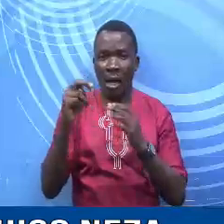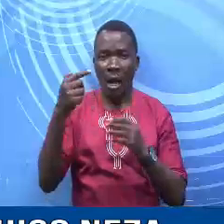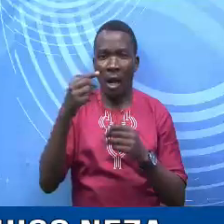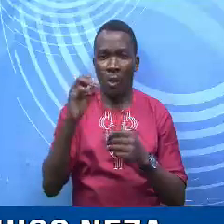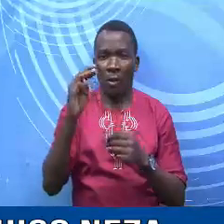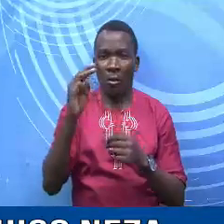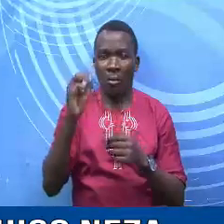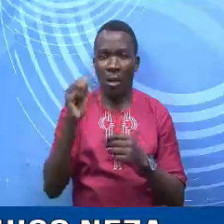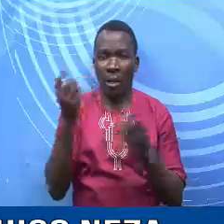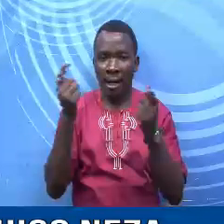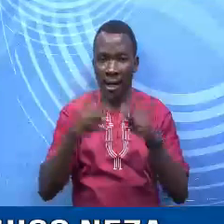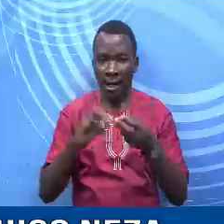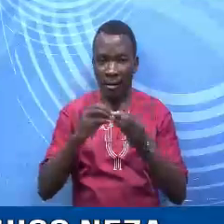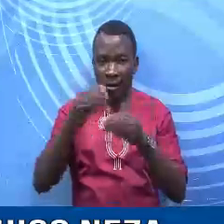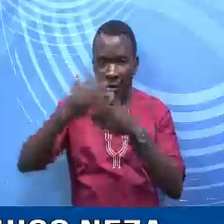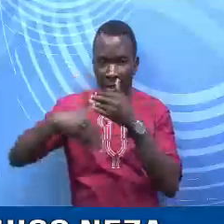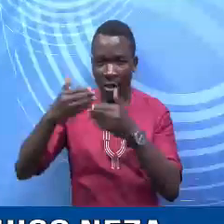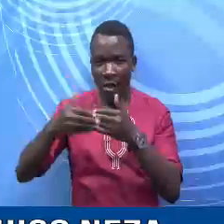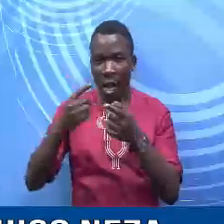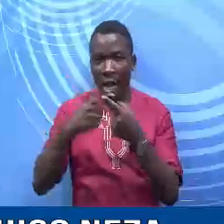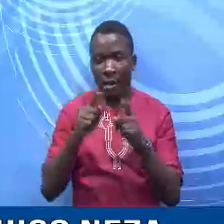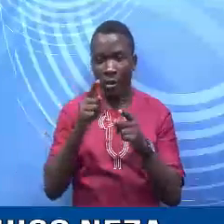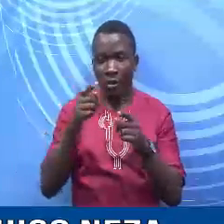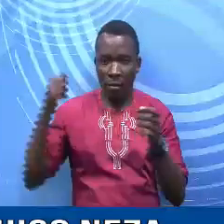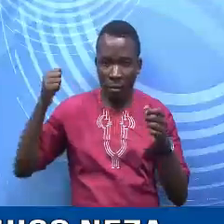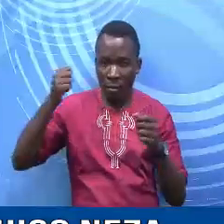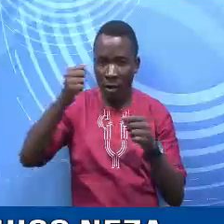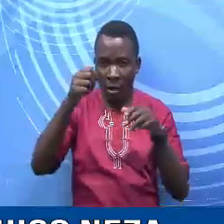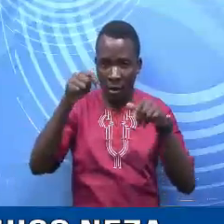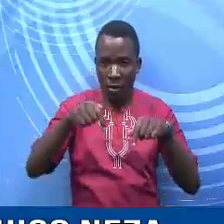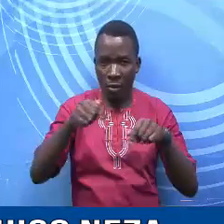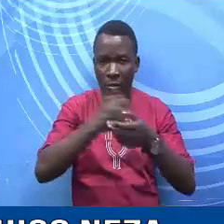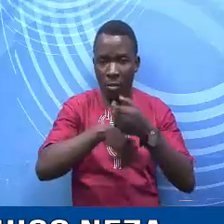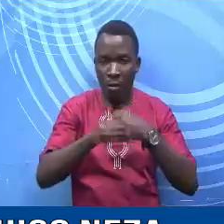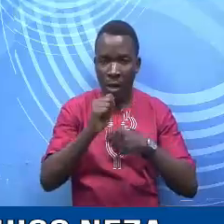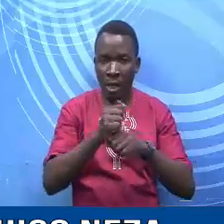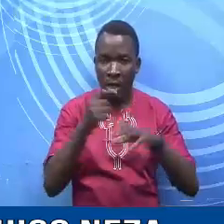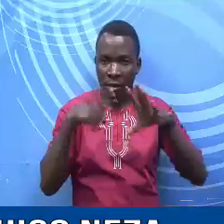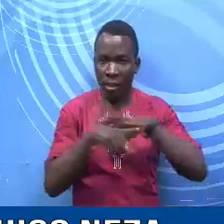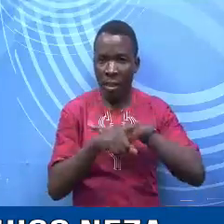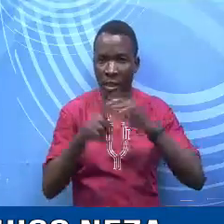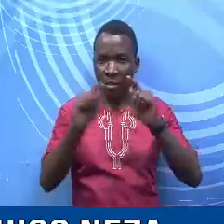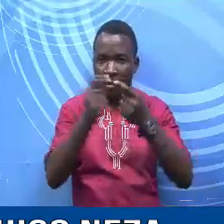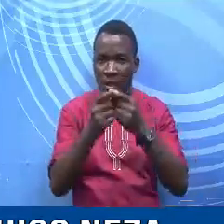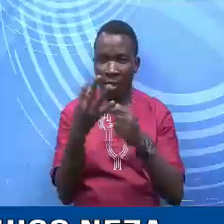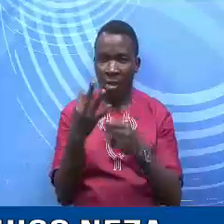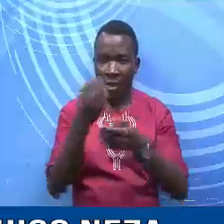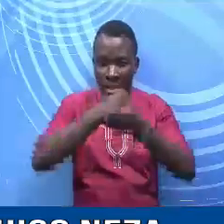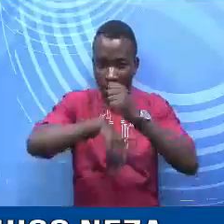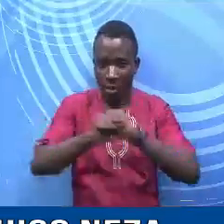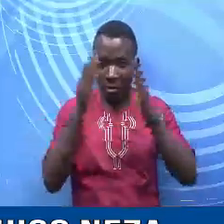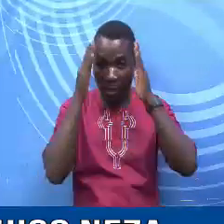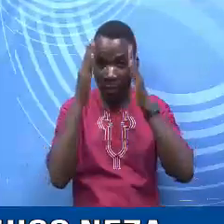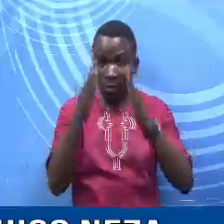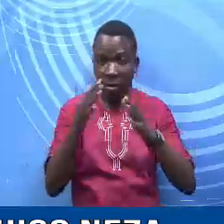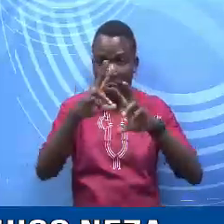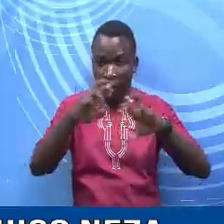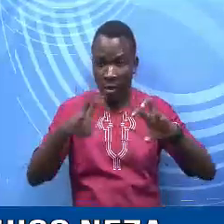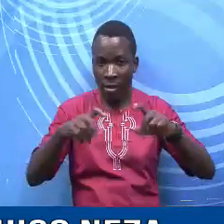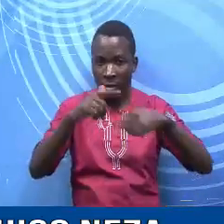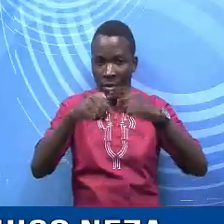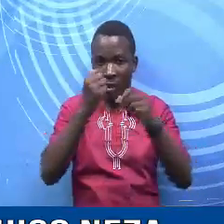kuri uyu mwaka w'imihigo 2020-2021 ugeze mu gihembwe cya gatatu. Ibikorwa byibandwaho mu isuzuma ry'imihigo bikomeje gukorwa, hakaba hari